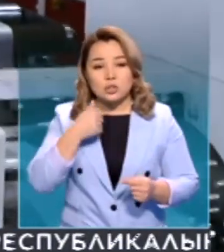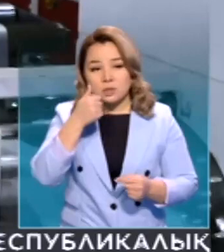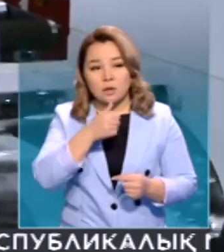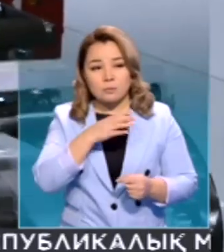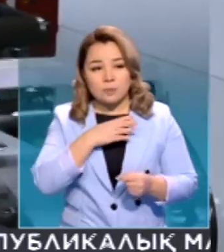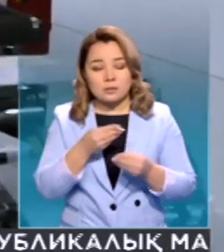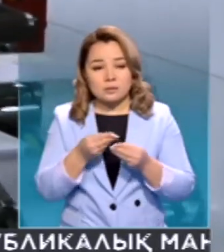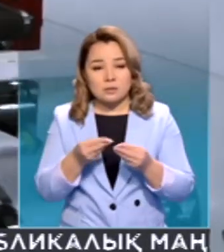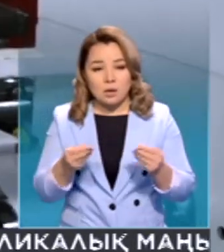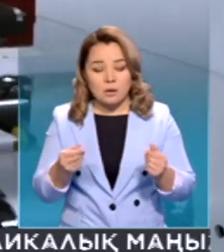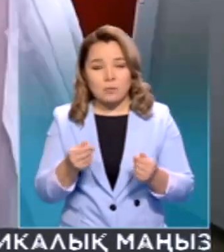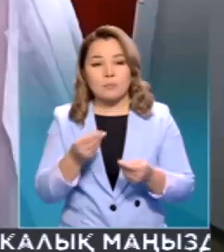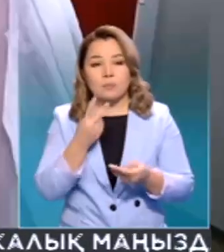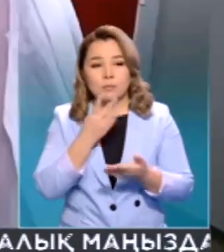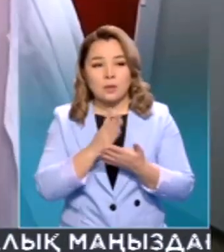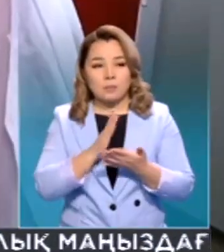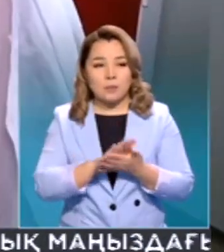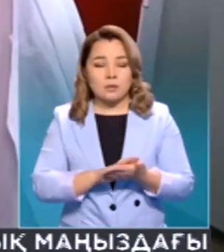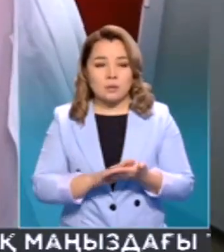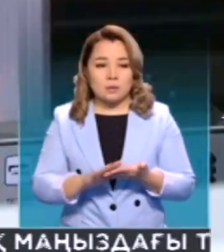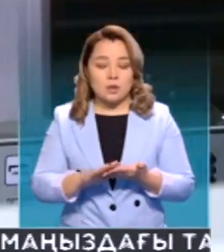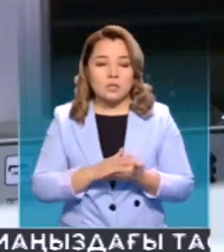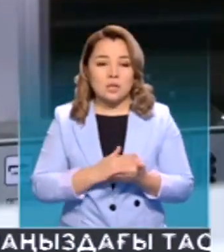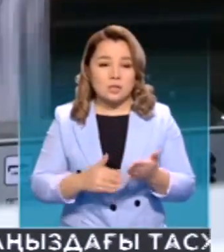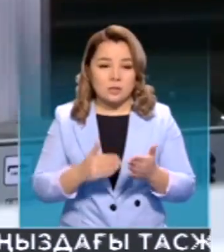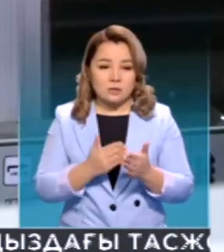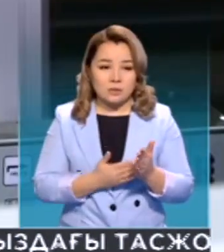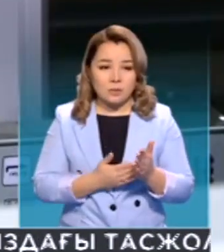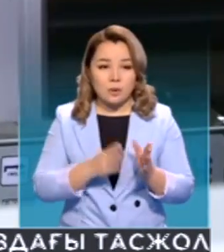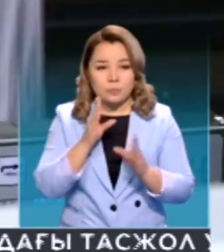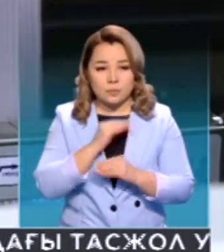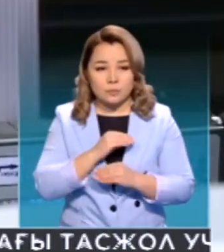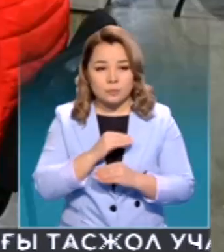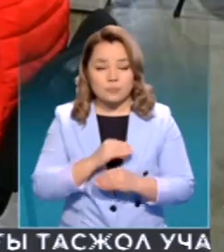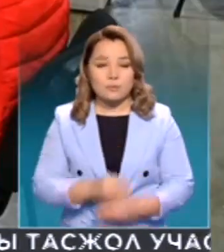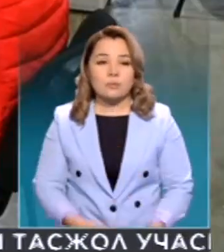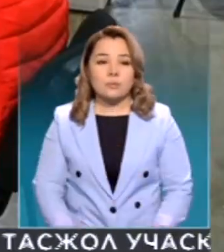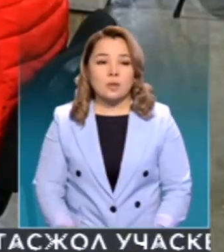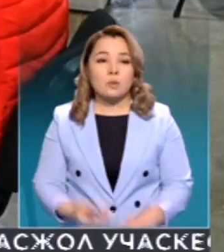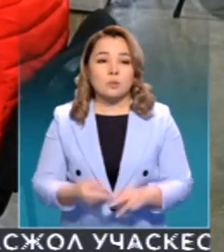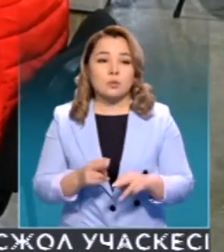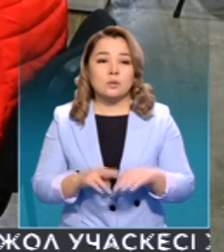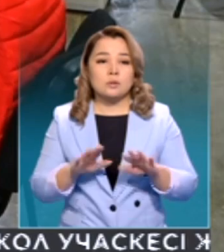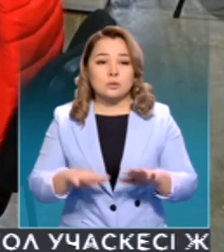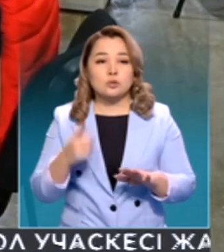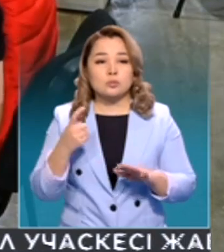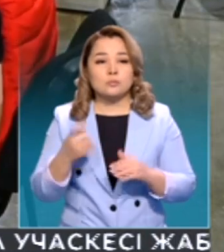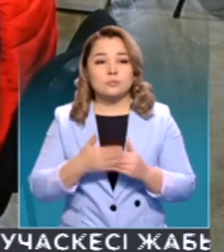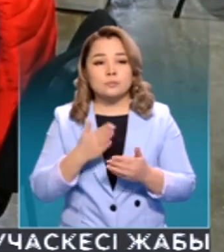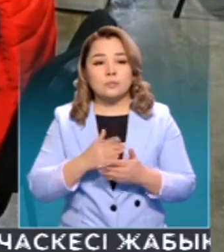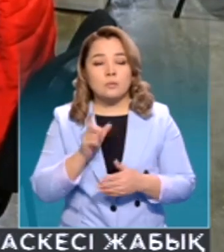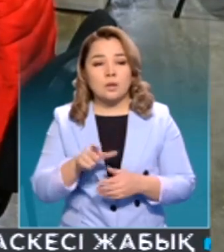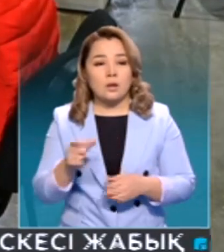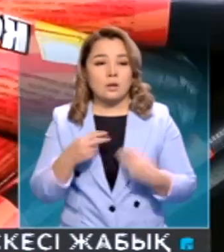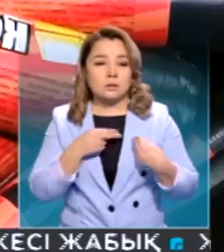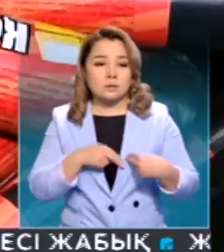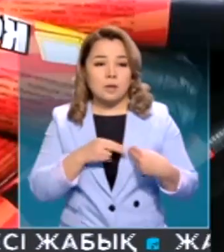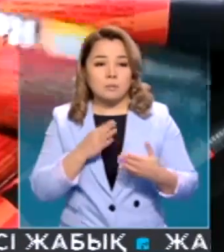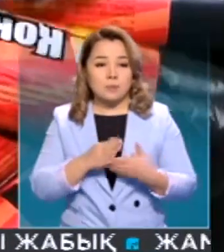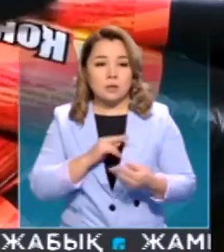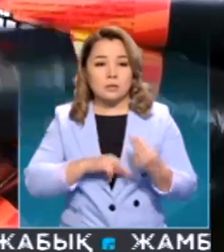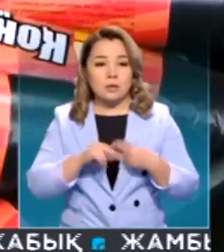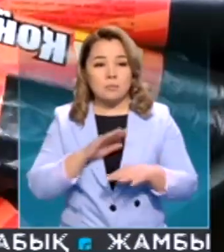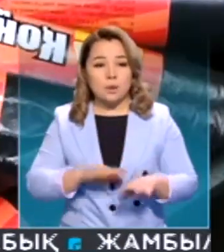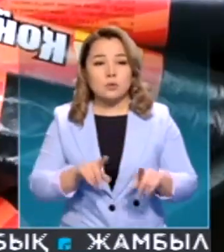ыдырап, жойылып кетеді. Бул жерде 100ден астам адам еңбек етет. Кәсіпорын ірі